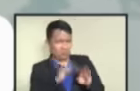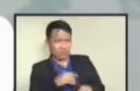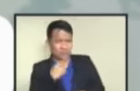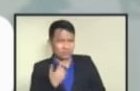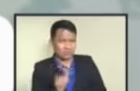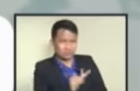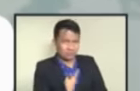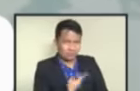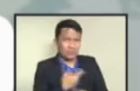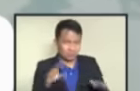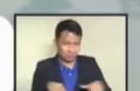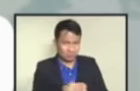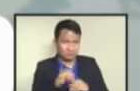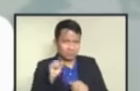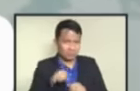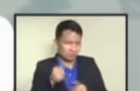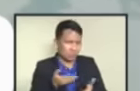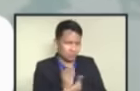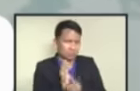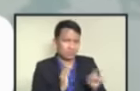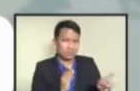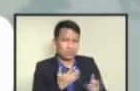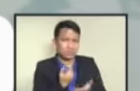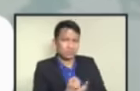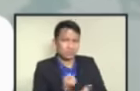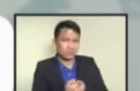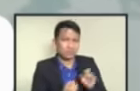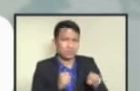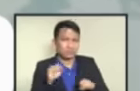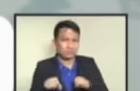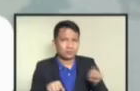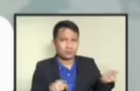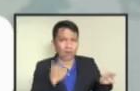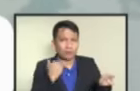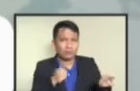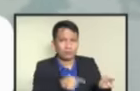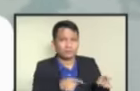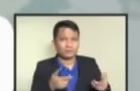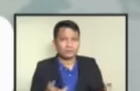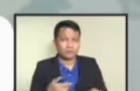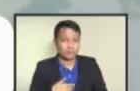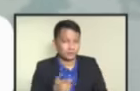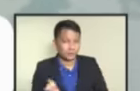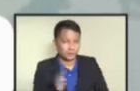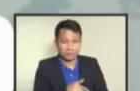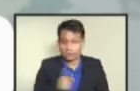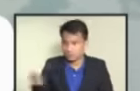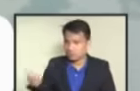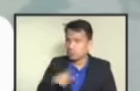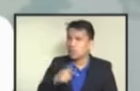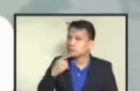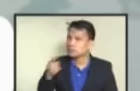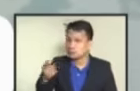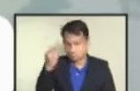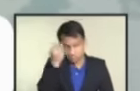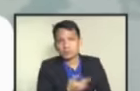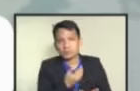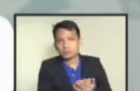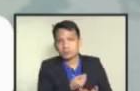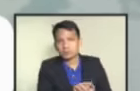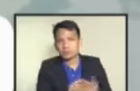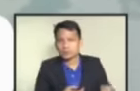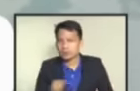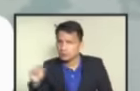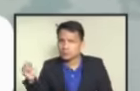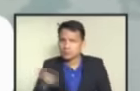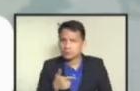magkasawa kayo, kasal kayo? Opo. Karapatan mo na malaman magkanong kinikita niya. Opo nga sir, kaya sinabi kasi, siya, alam din niya kita mo, di ba? Sinabi ko po sa kanya yun, sir.